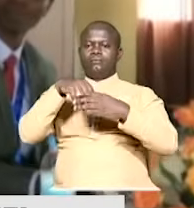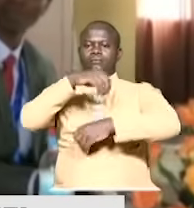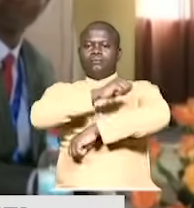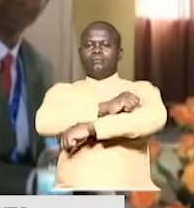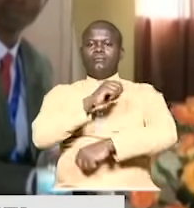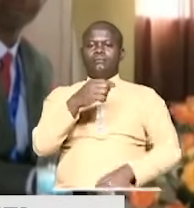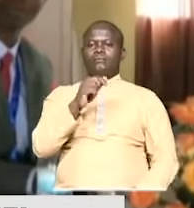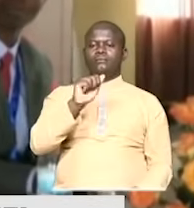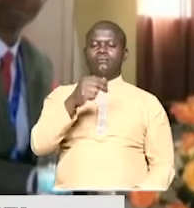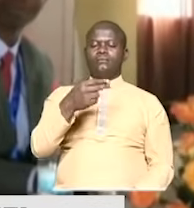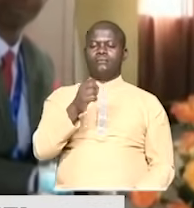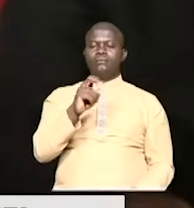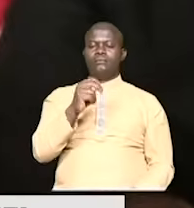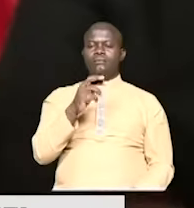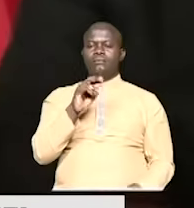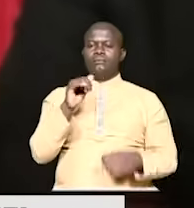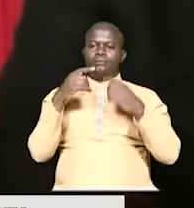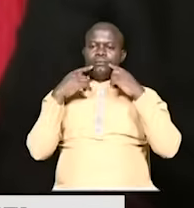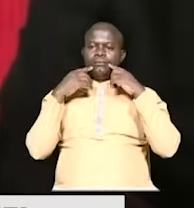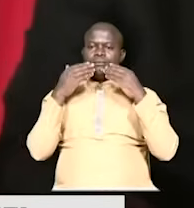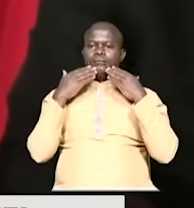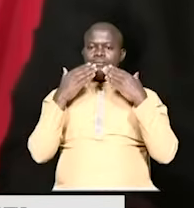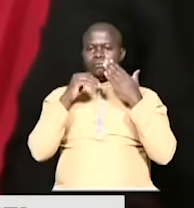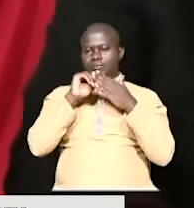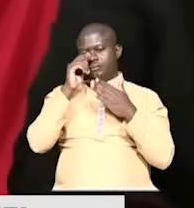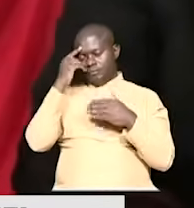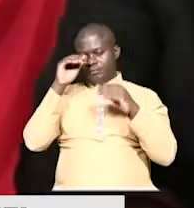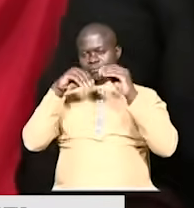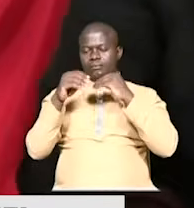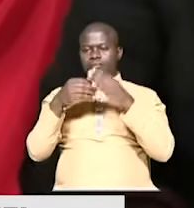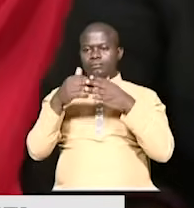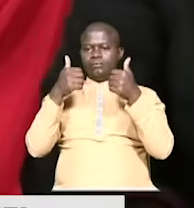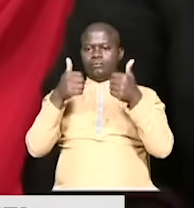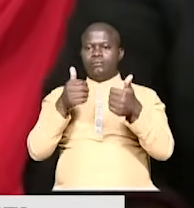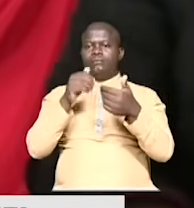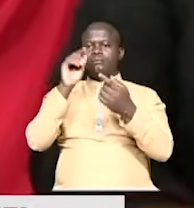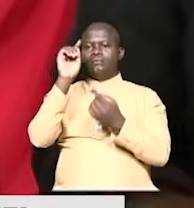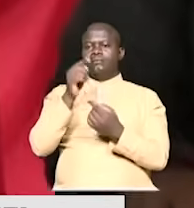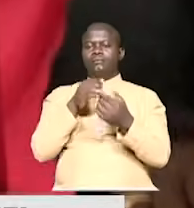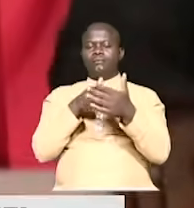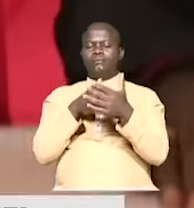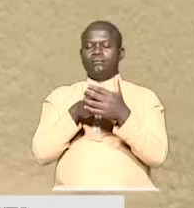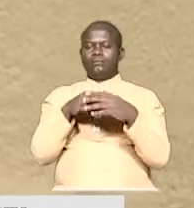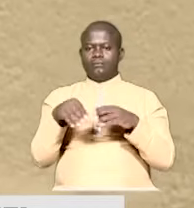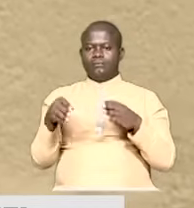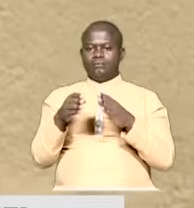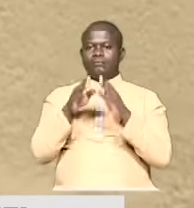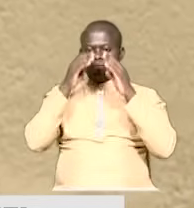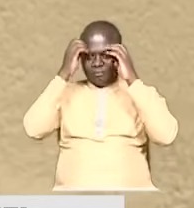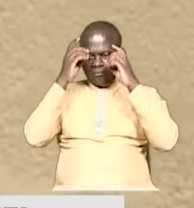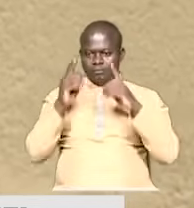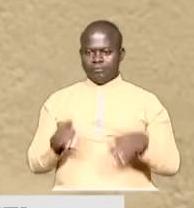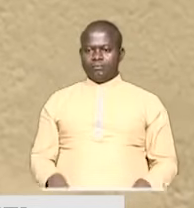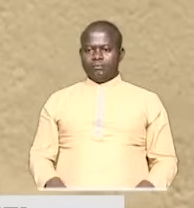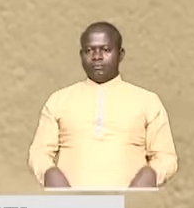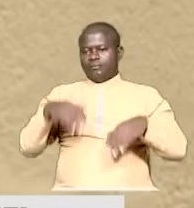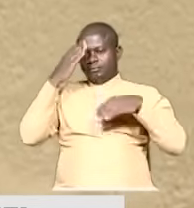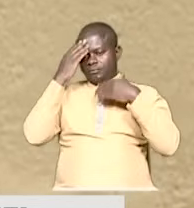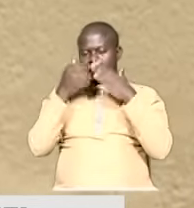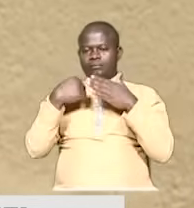mu karere ka Ruhango ashima ko leta irimo gutanga umusanzu ukwiye mu kugabanya imbogamizi ziri mu nzira y'ireme ry'uburezi. Kuko